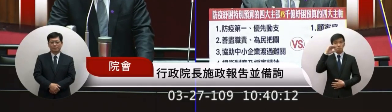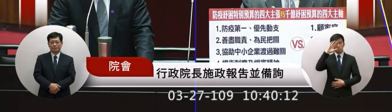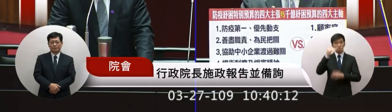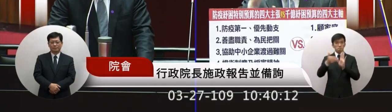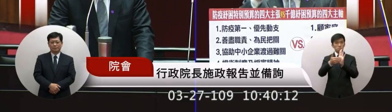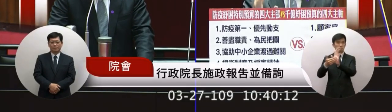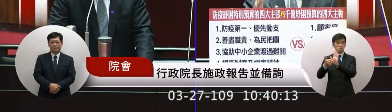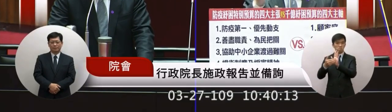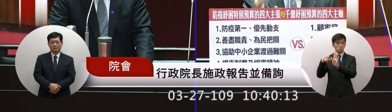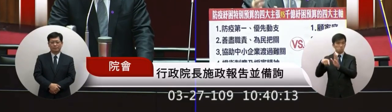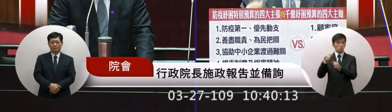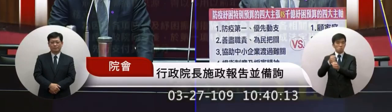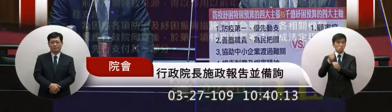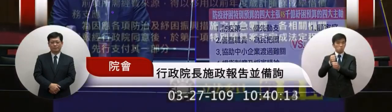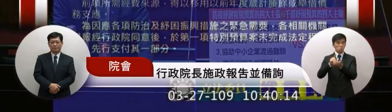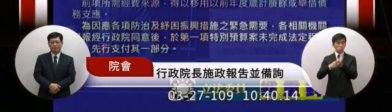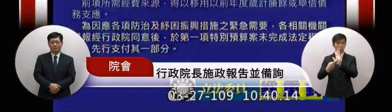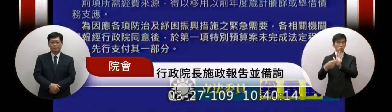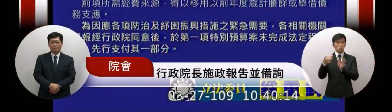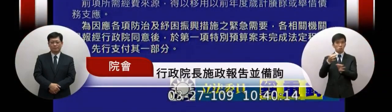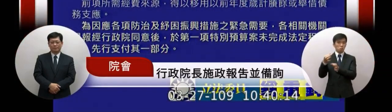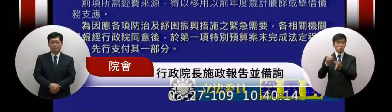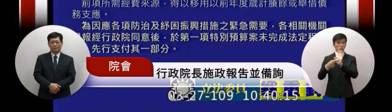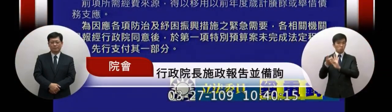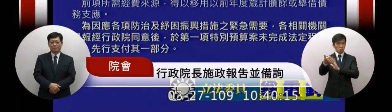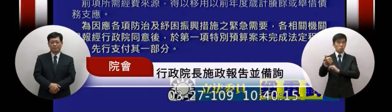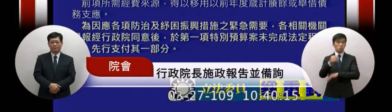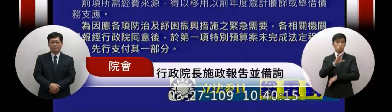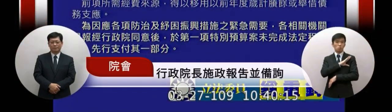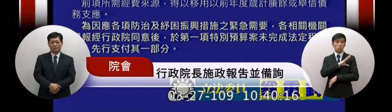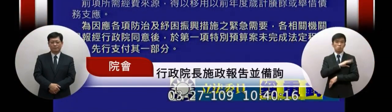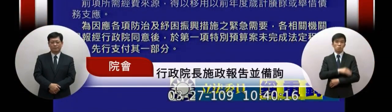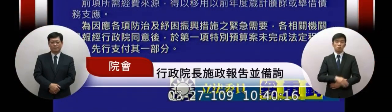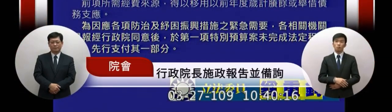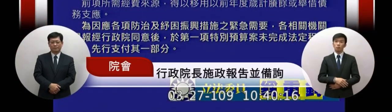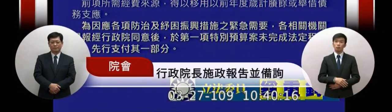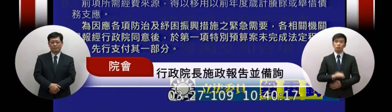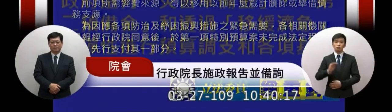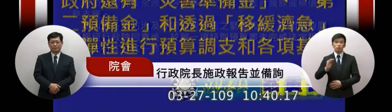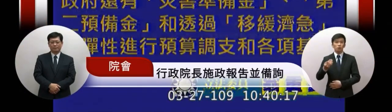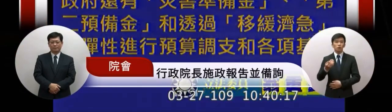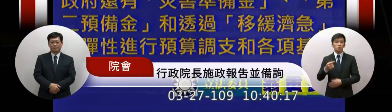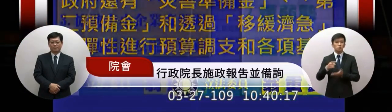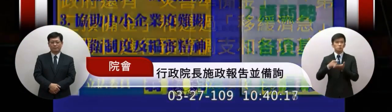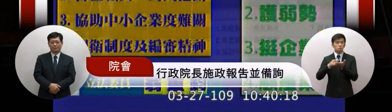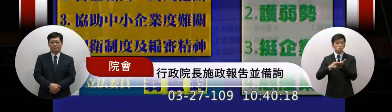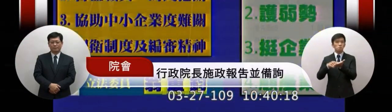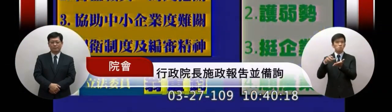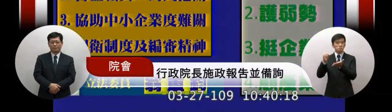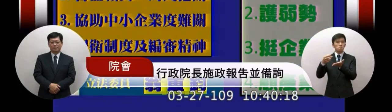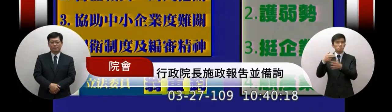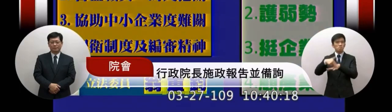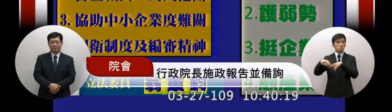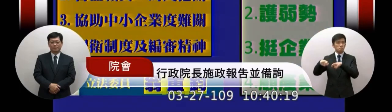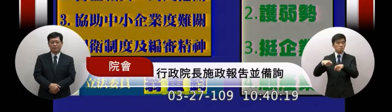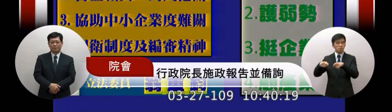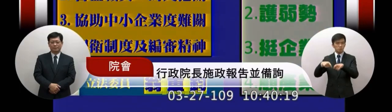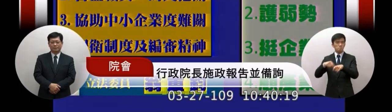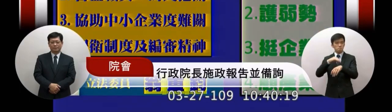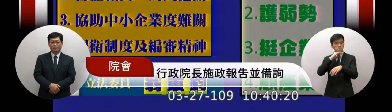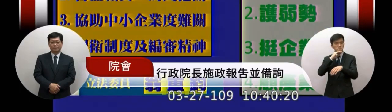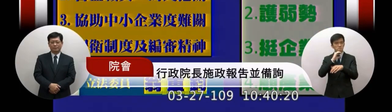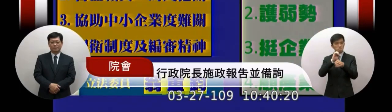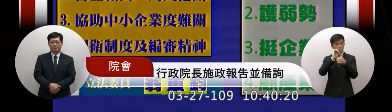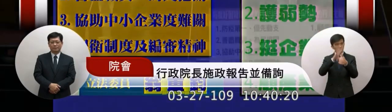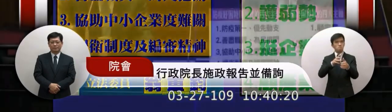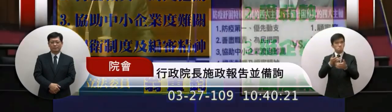工作赶快做了袂歹。但是医生的编列，我想等一下要跟你